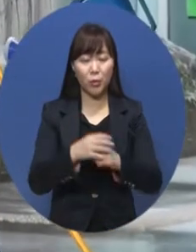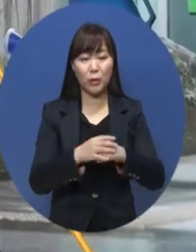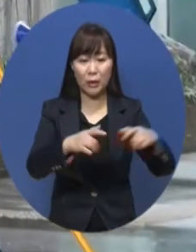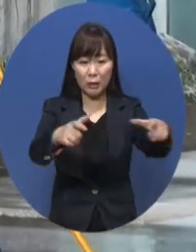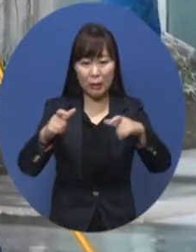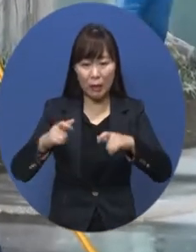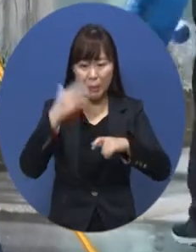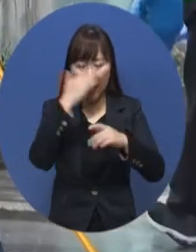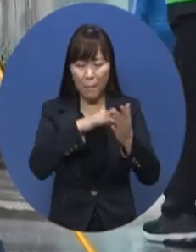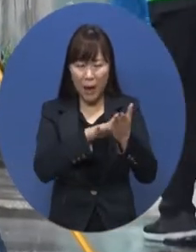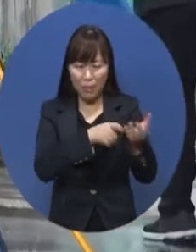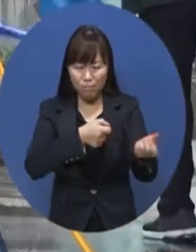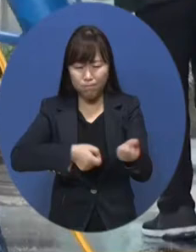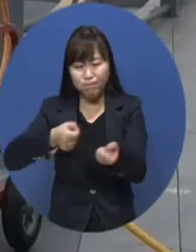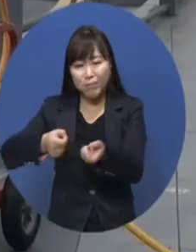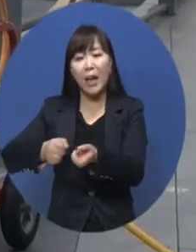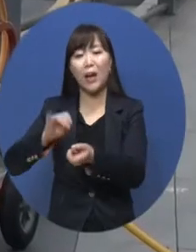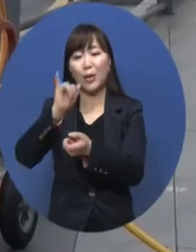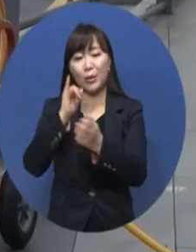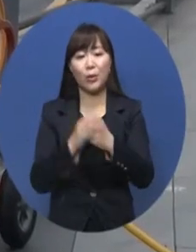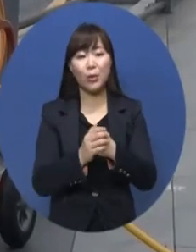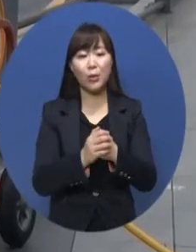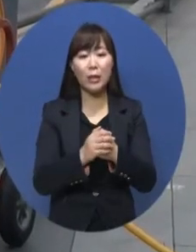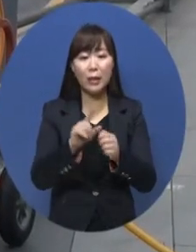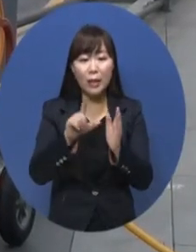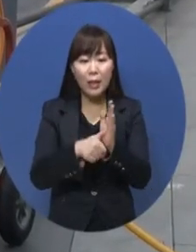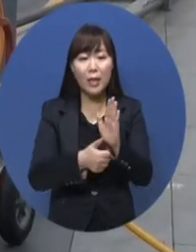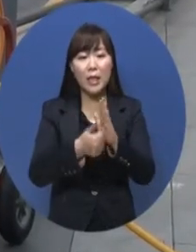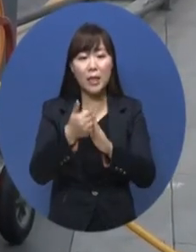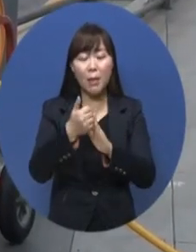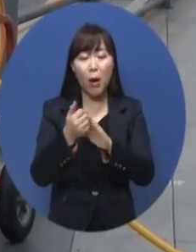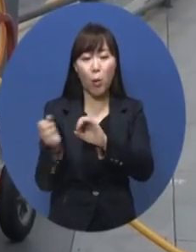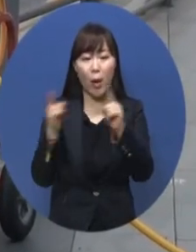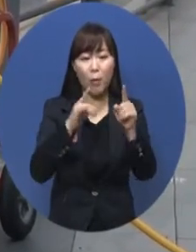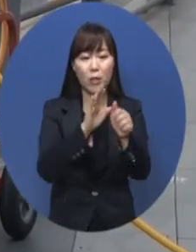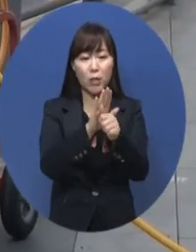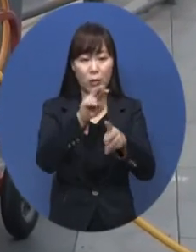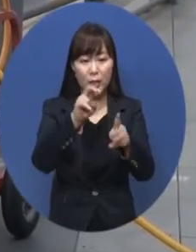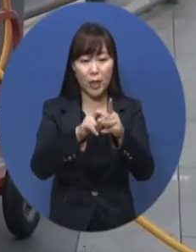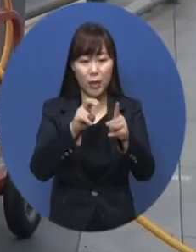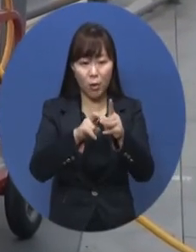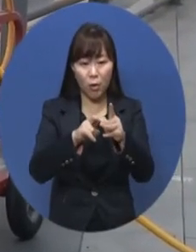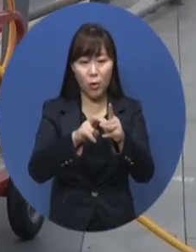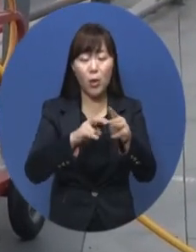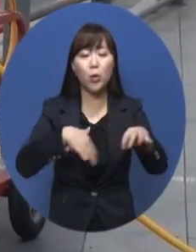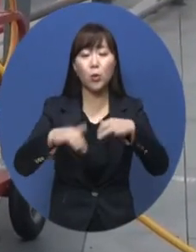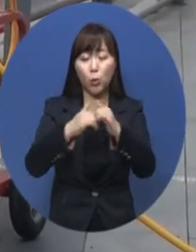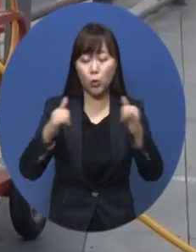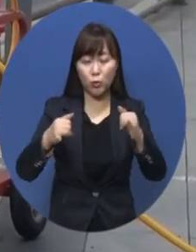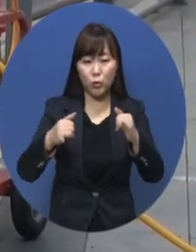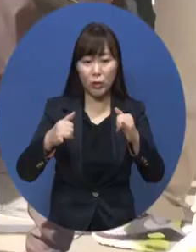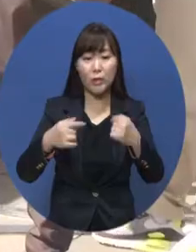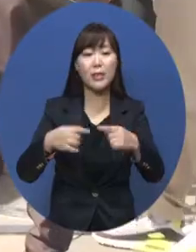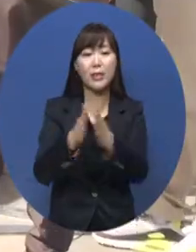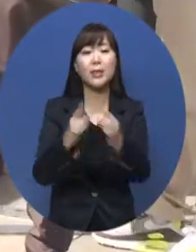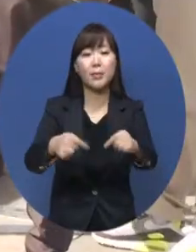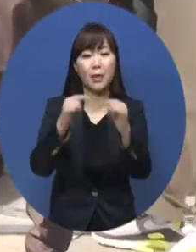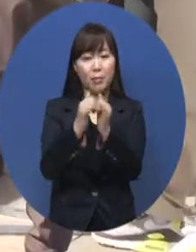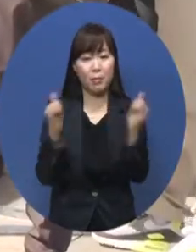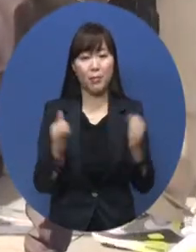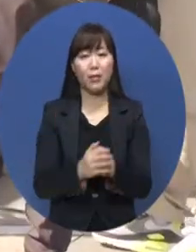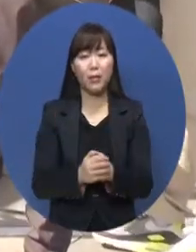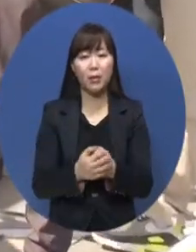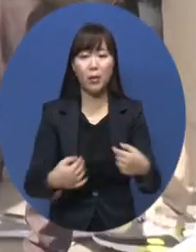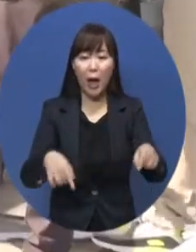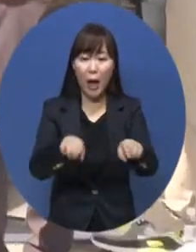노숙지역 방역소독도 실시했는데요. 여기엔 희망회복지원센터 이용 노숙인들이 직접 참여했습니다. 그들과